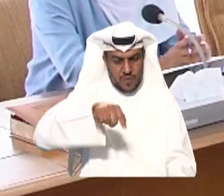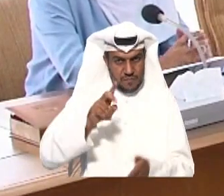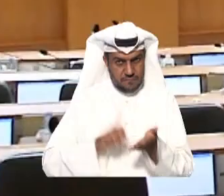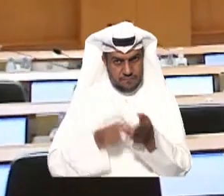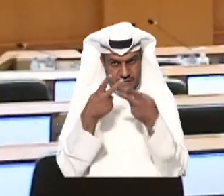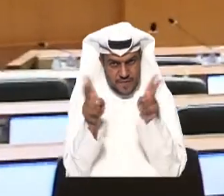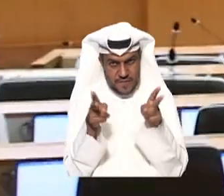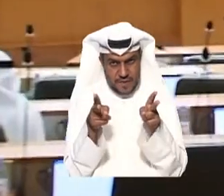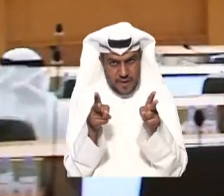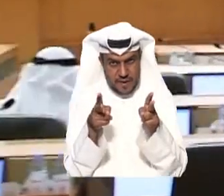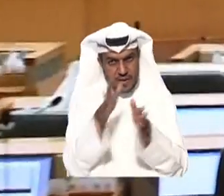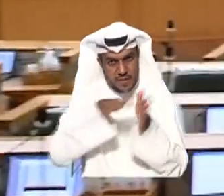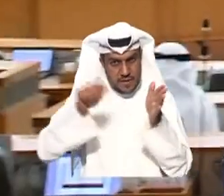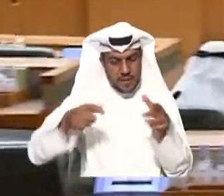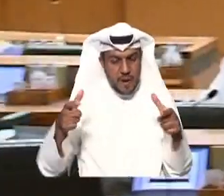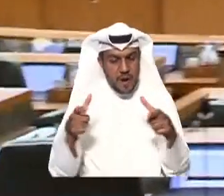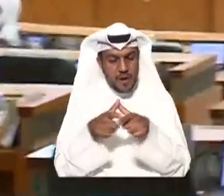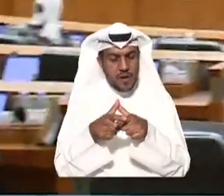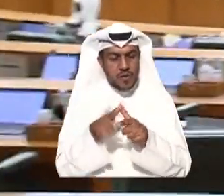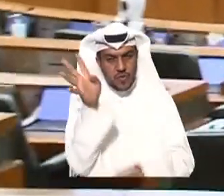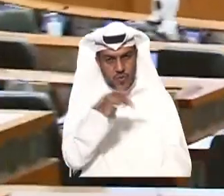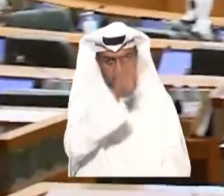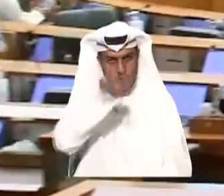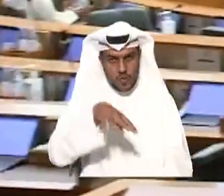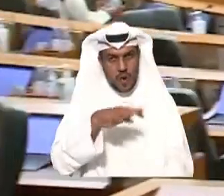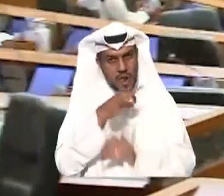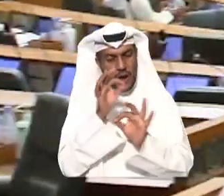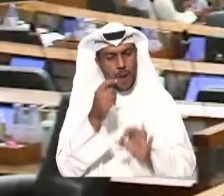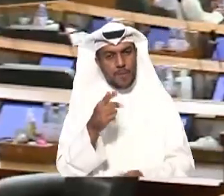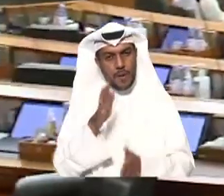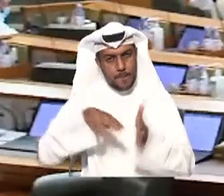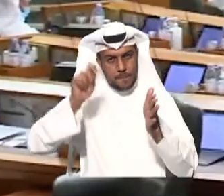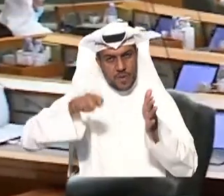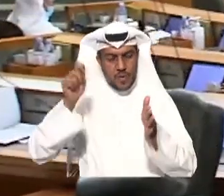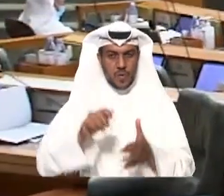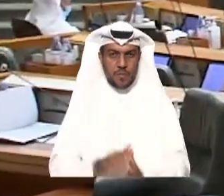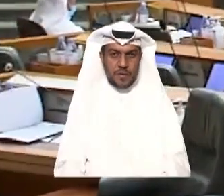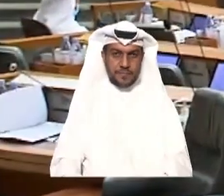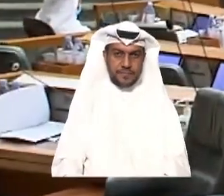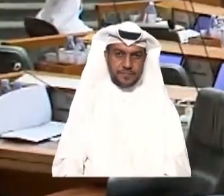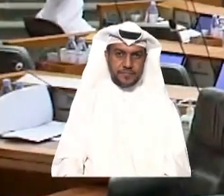انعقاد الجلسة المقبلة للمجلس. نواف الشراكي، تلفزيون دولة الكويت.